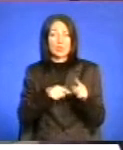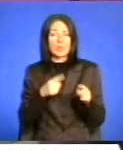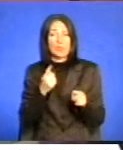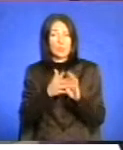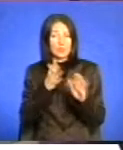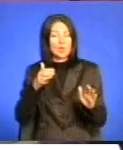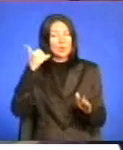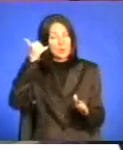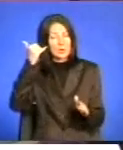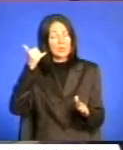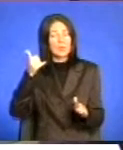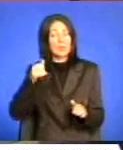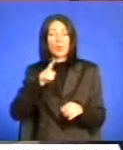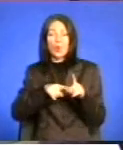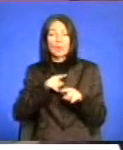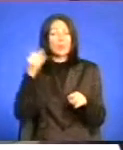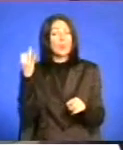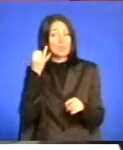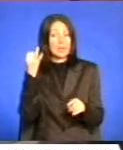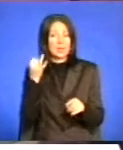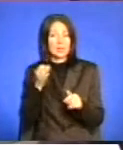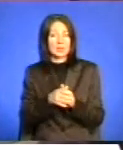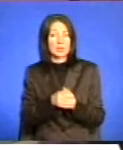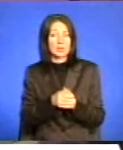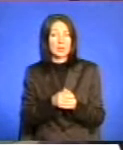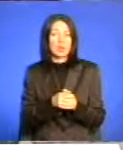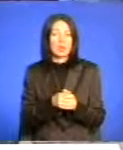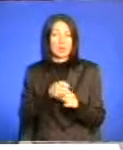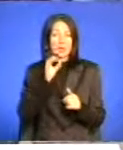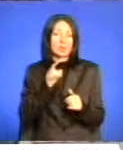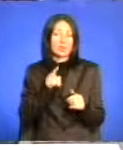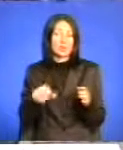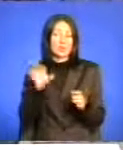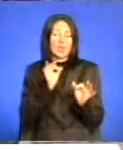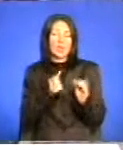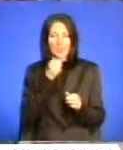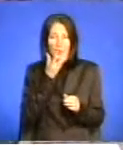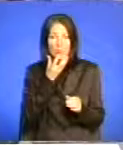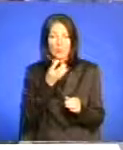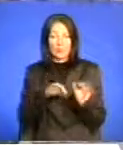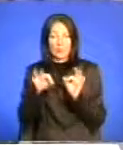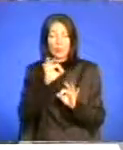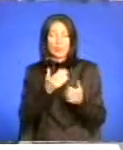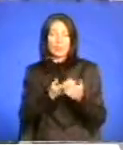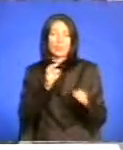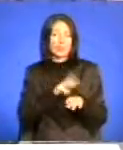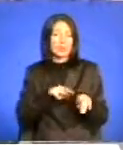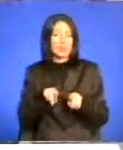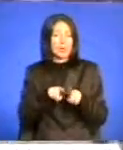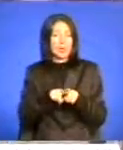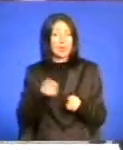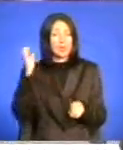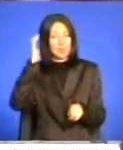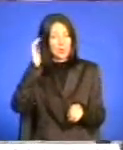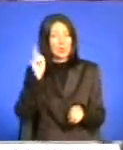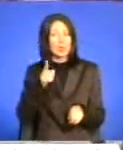ваших родичів, поцікавтесь і впевніться, що з ними все нормально. Поради від правоохоронців незмінні, але дослухайтеся до них